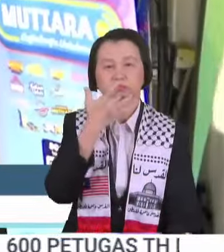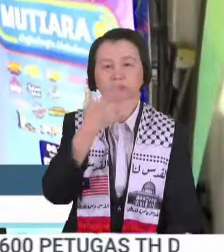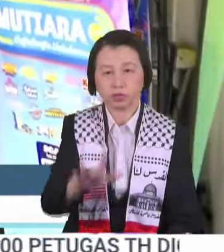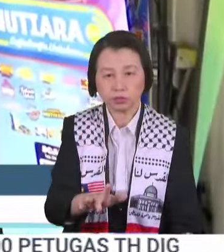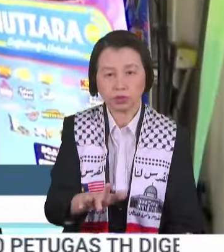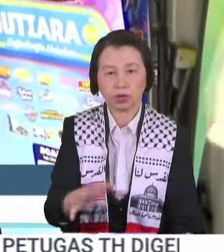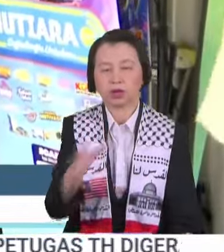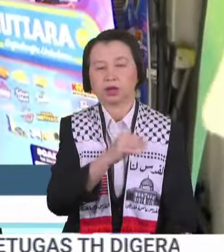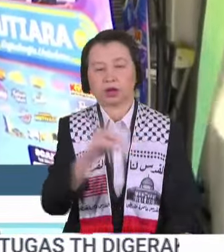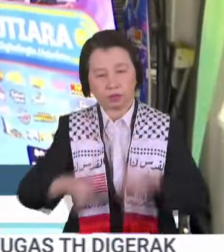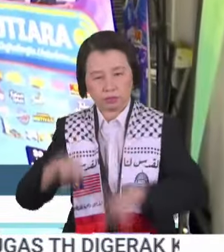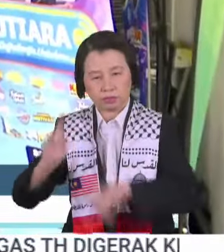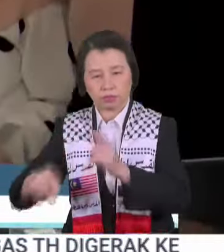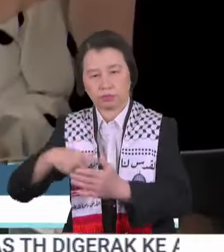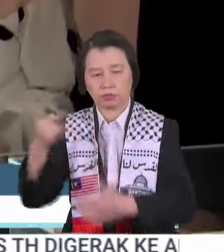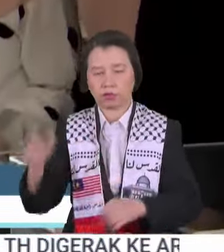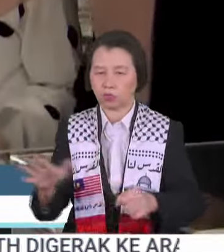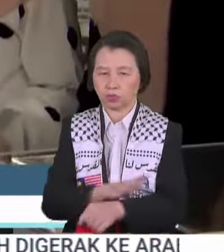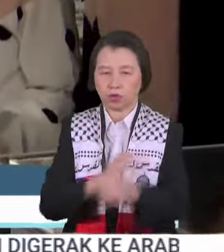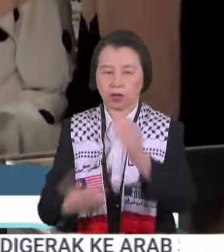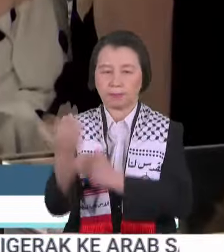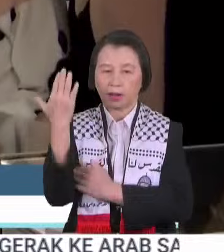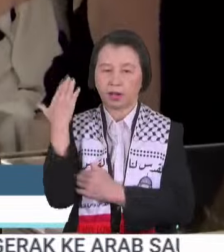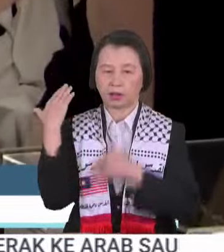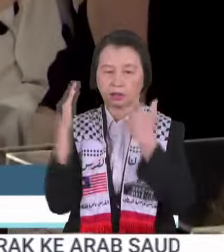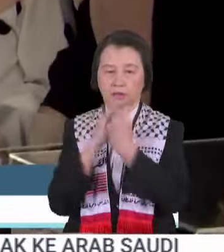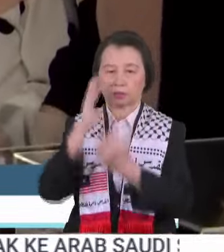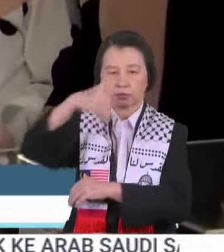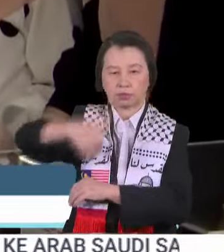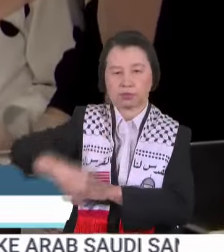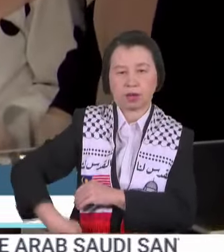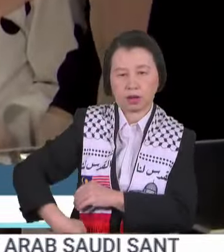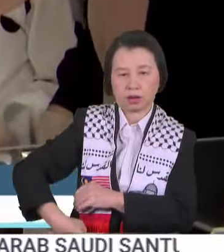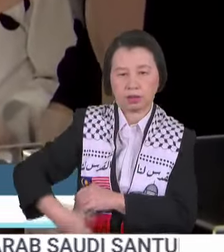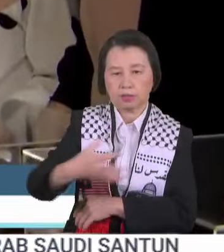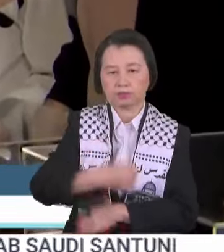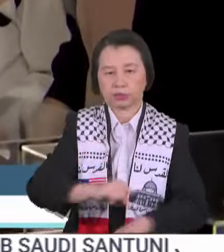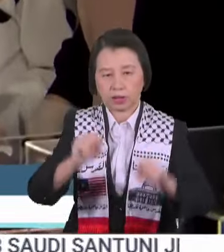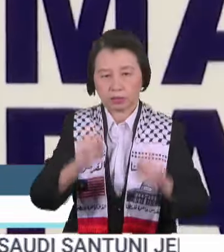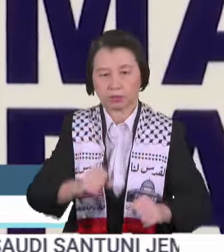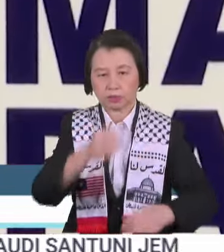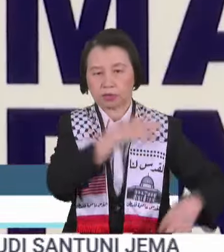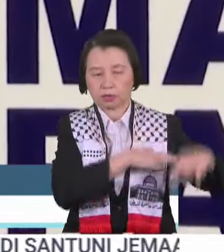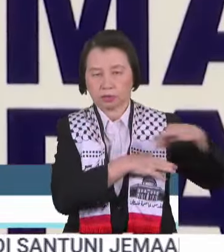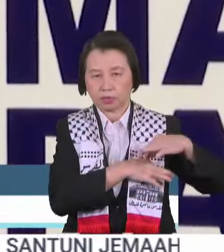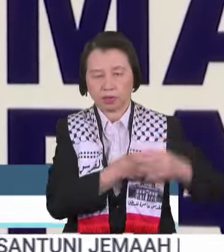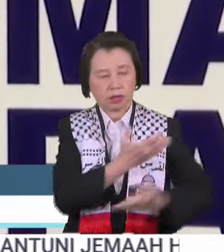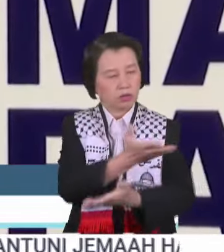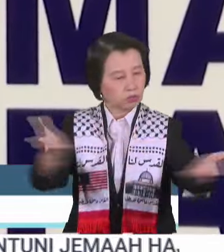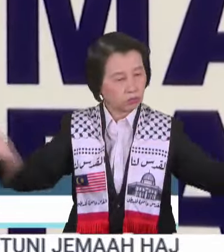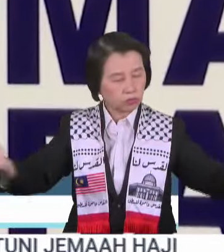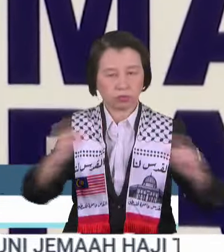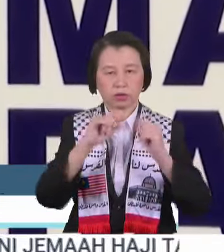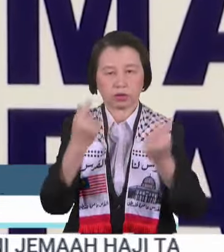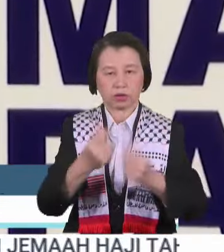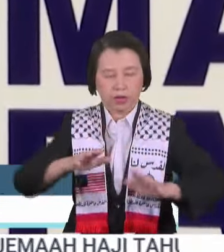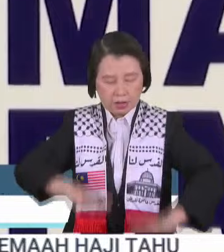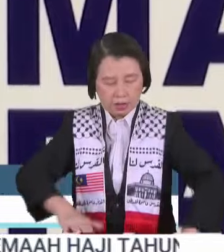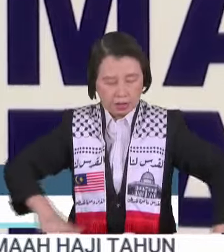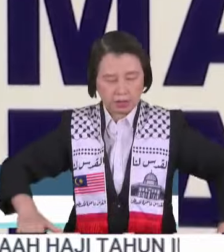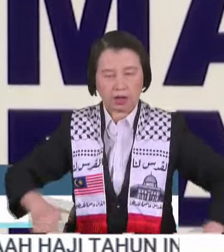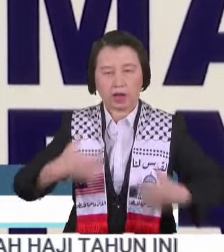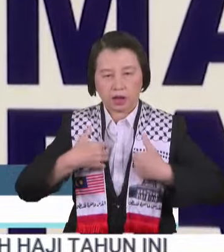pelbagai program tu adalah padat daripada pagi sehingga ke malam dan dia boleh dimanfaati oleh semua golongan. Kanak-kanak